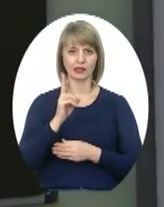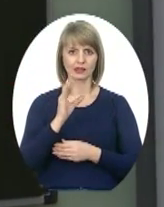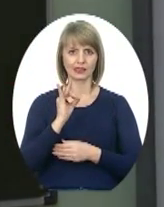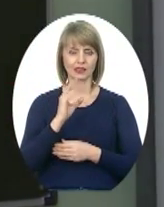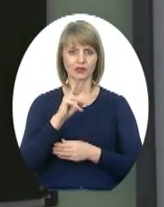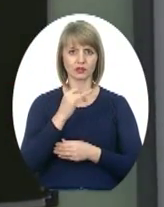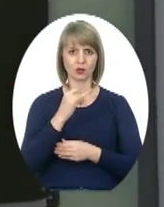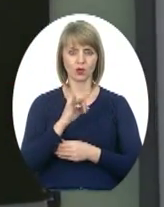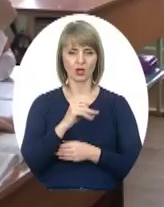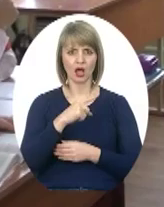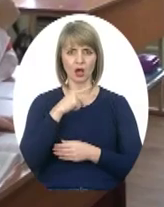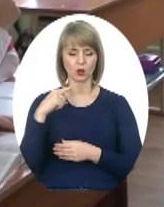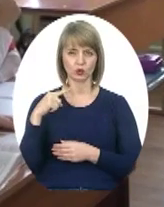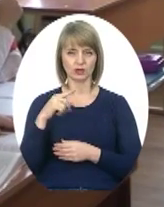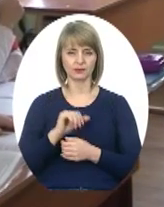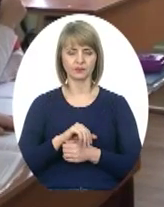Киевской Руси.